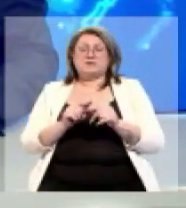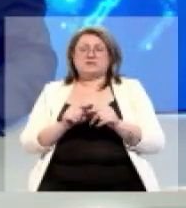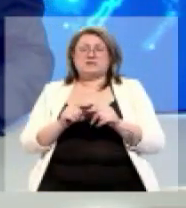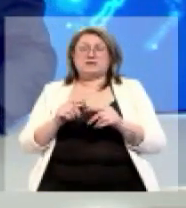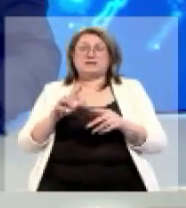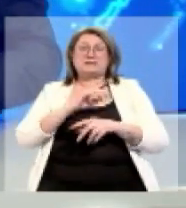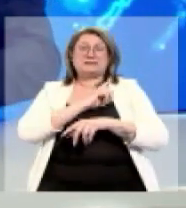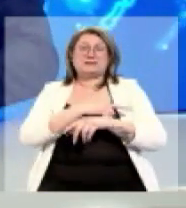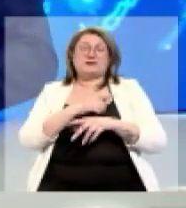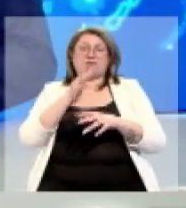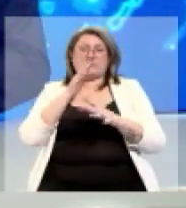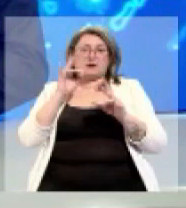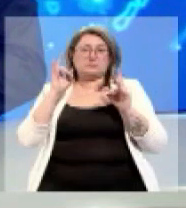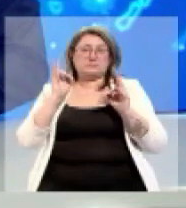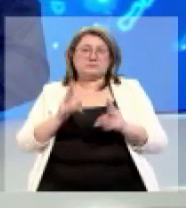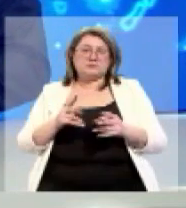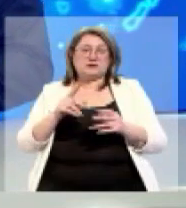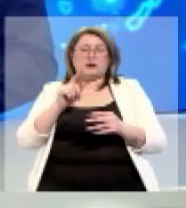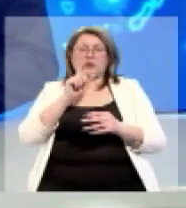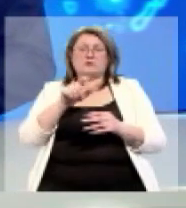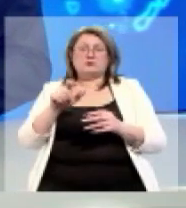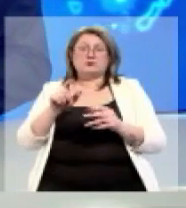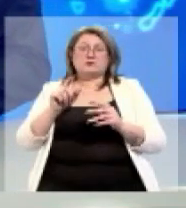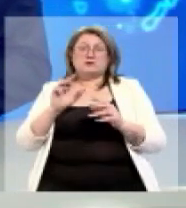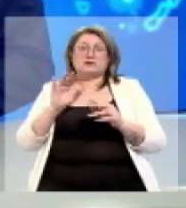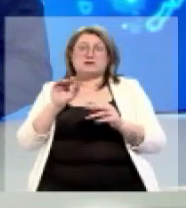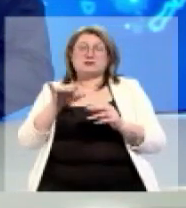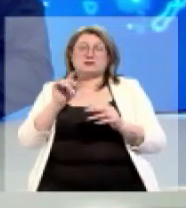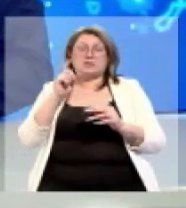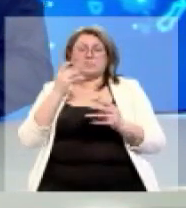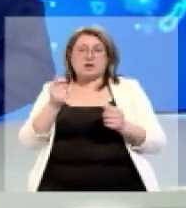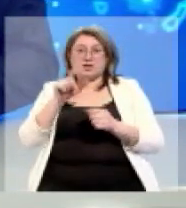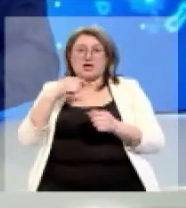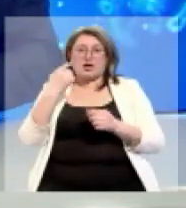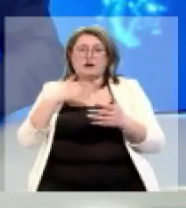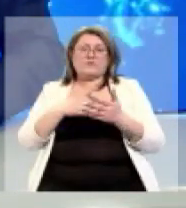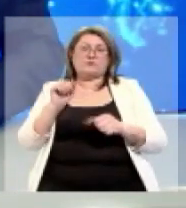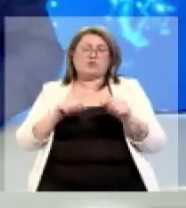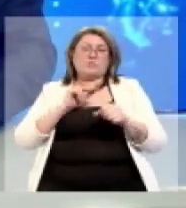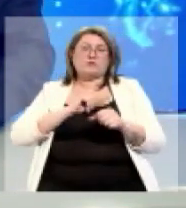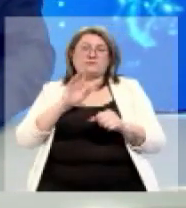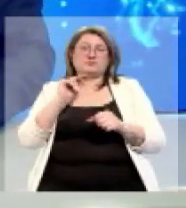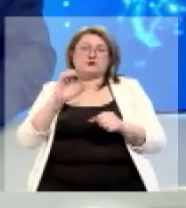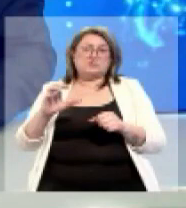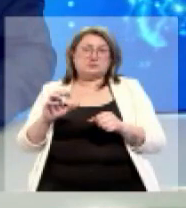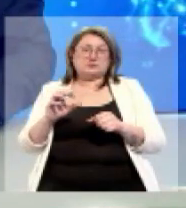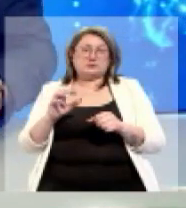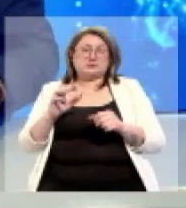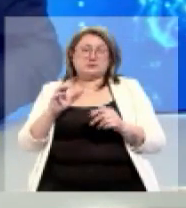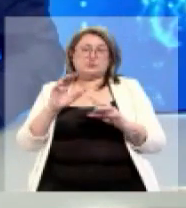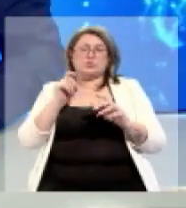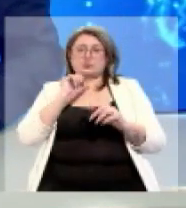күш жұмылдыру, мүмкіндігі шектеулі жандарды күтіп бағу, төтенше жағдайда жұмыс істеу. Қостанайлық құтқарушылар еріктілерге тәлім